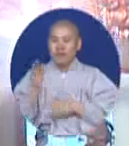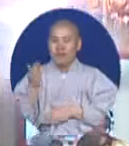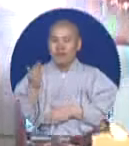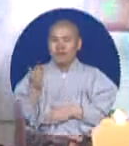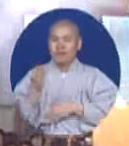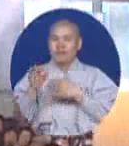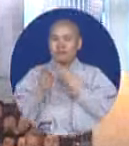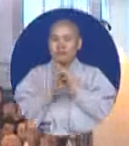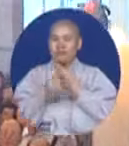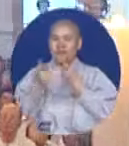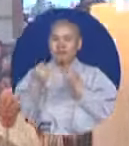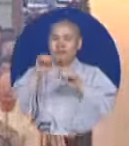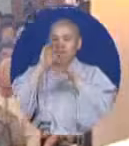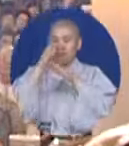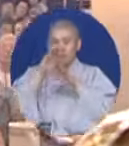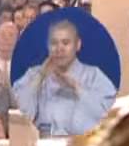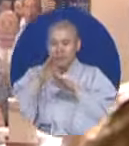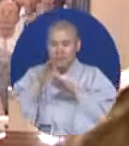그러면 그런 것을